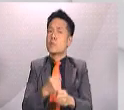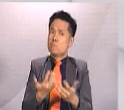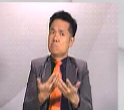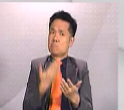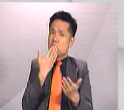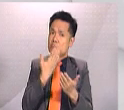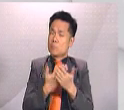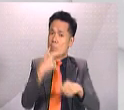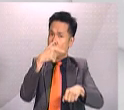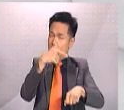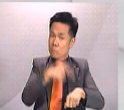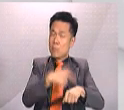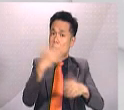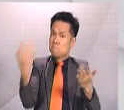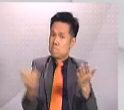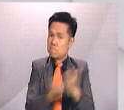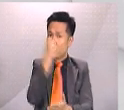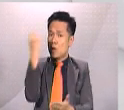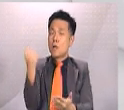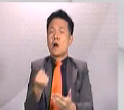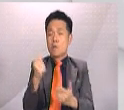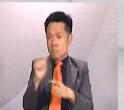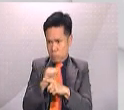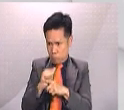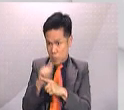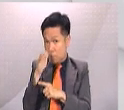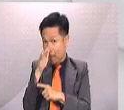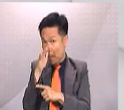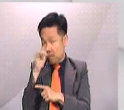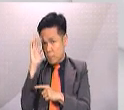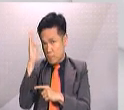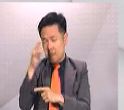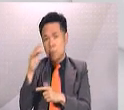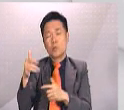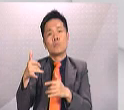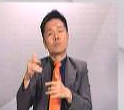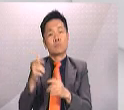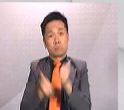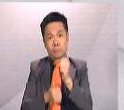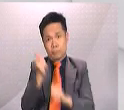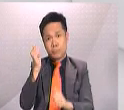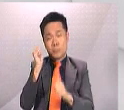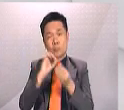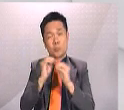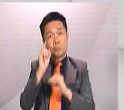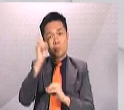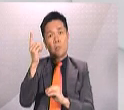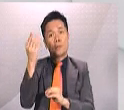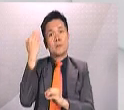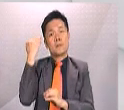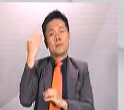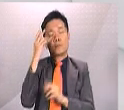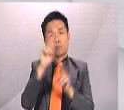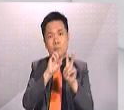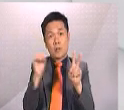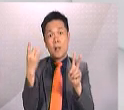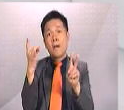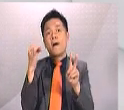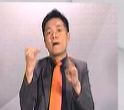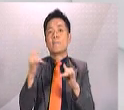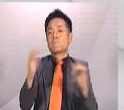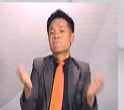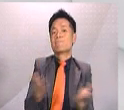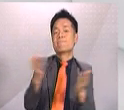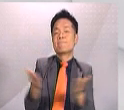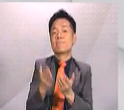untuk mengulangi apa yang pernah dilakukan ketika mahu Melaka muncul juara Piala FM pada 2015 selepas Hasrat mahu mencurahkan pengalaman kepada